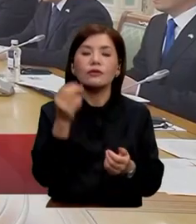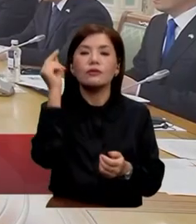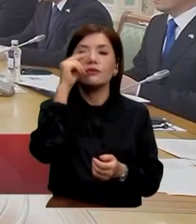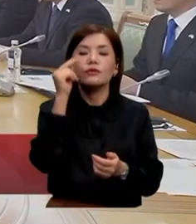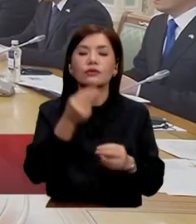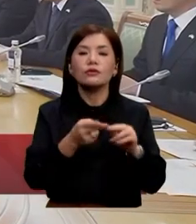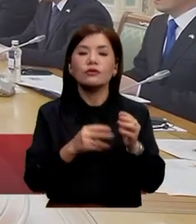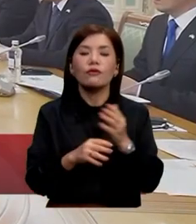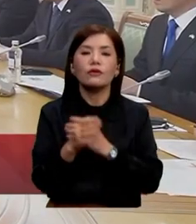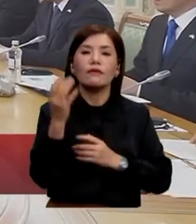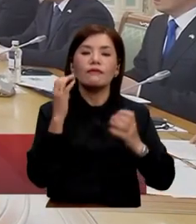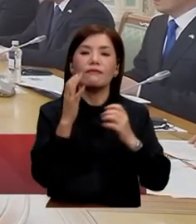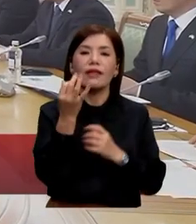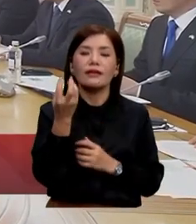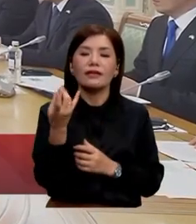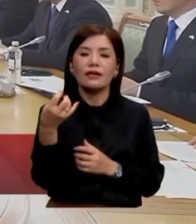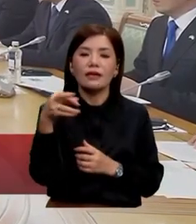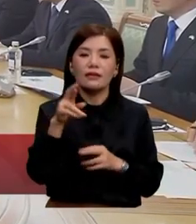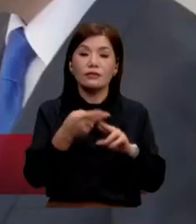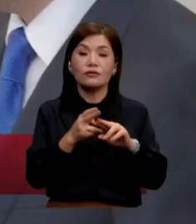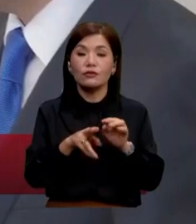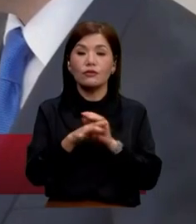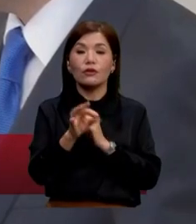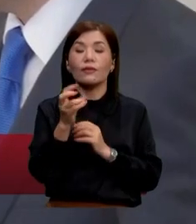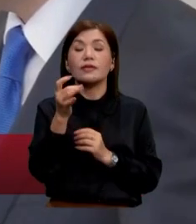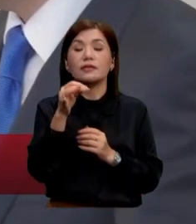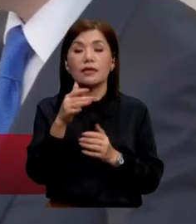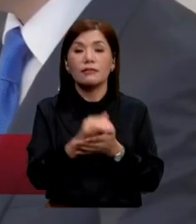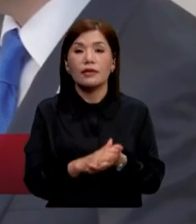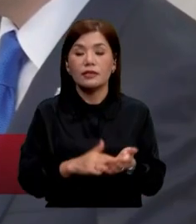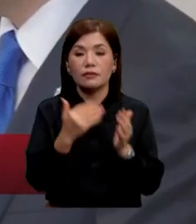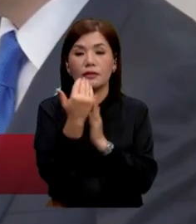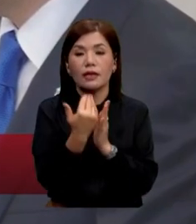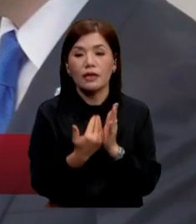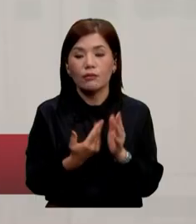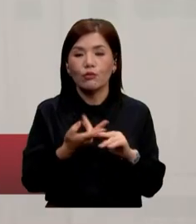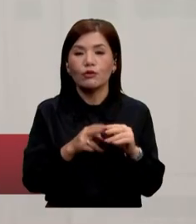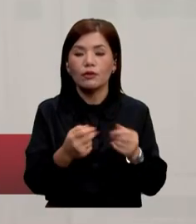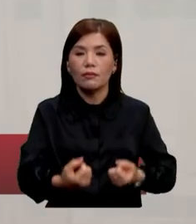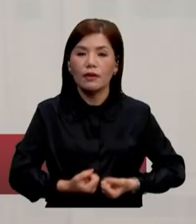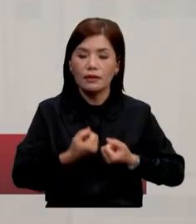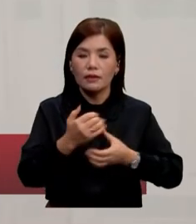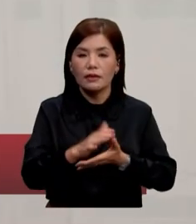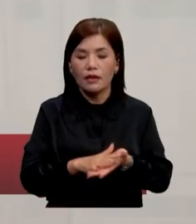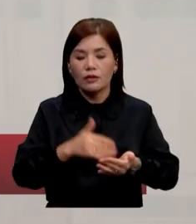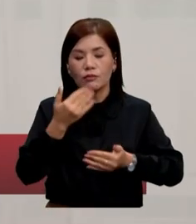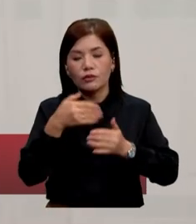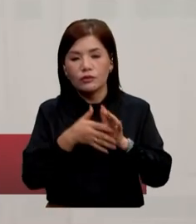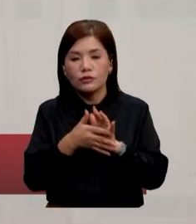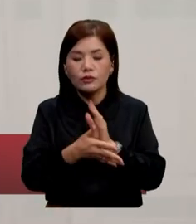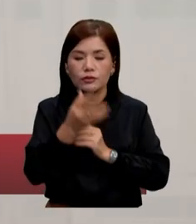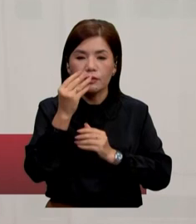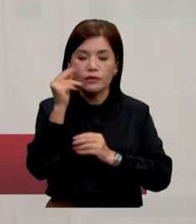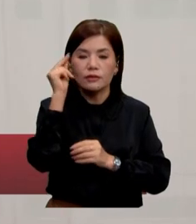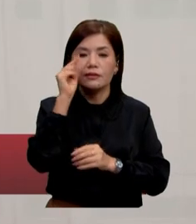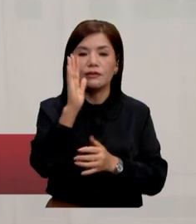образование в ведущих вузах Венгрии. Только что был подписан меморандум о продолжении этой программы, который будет способствовать дальнейшему углублению наших образовательных